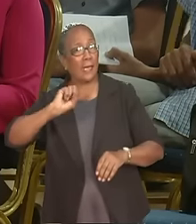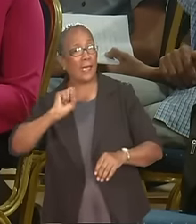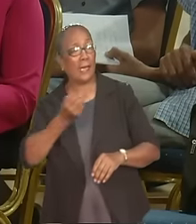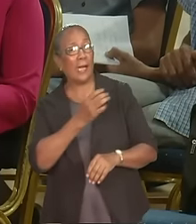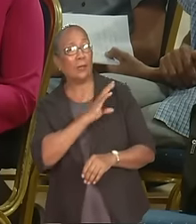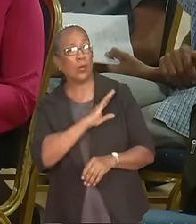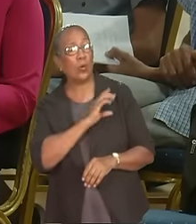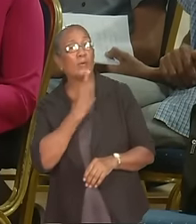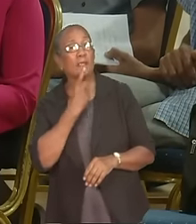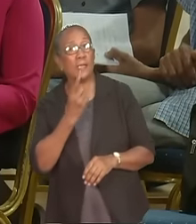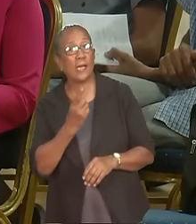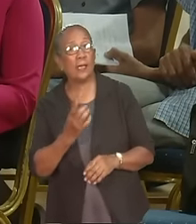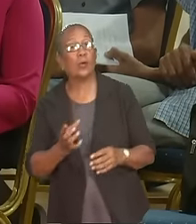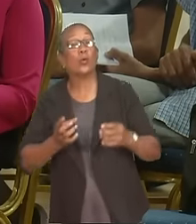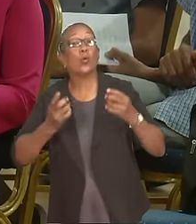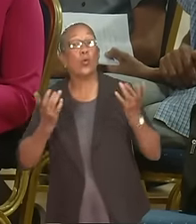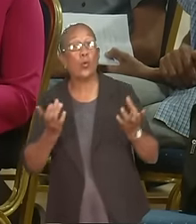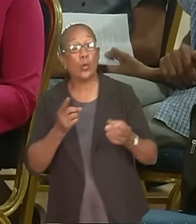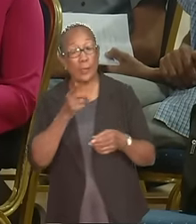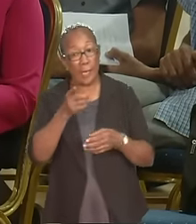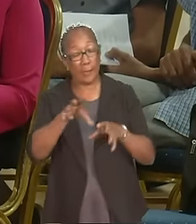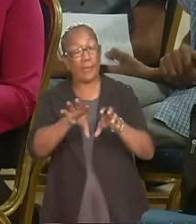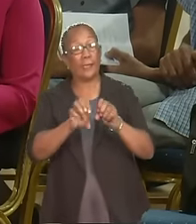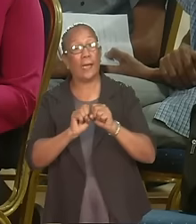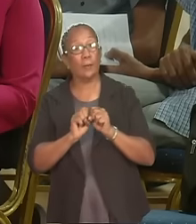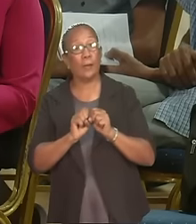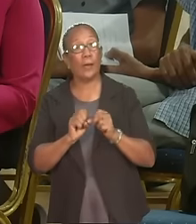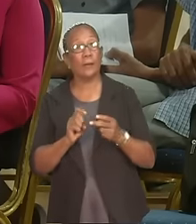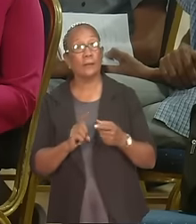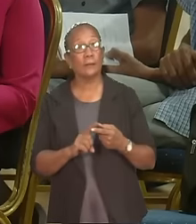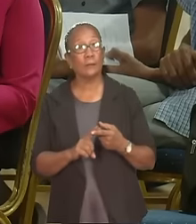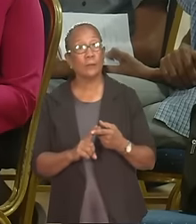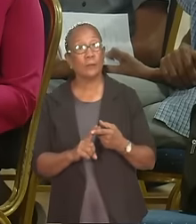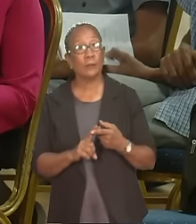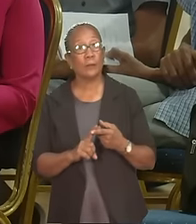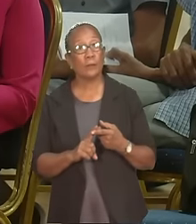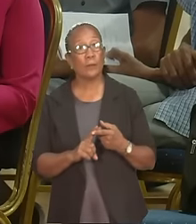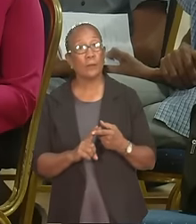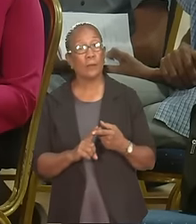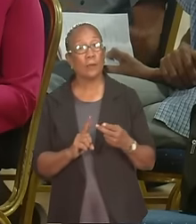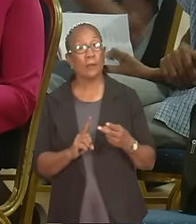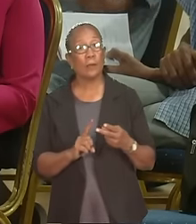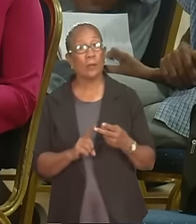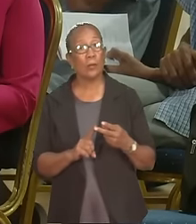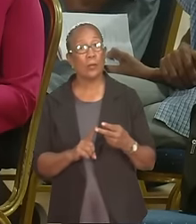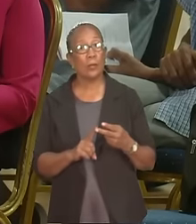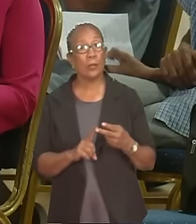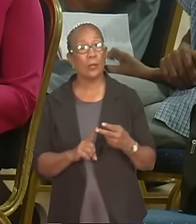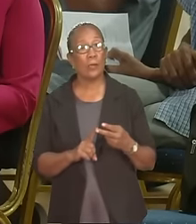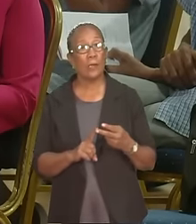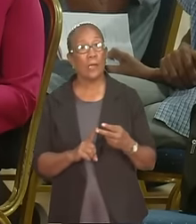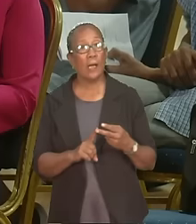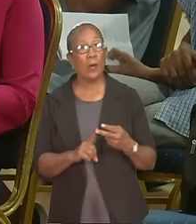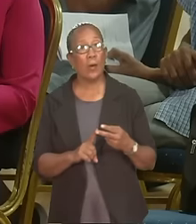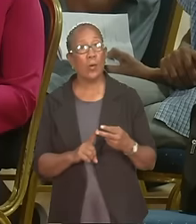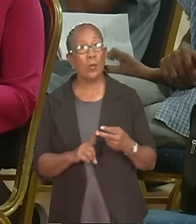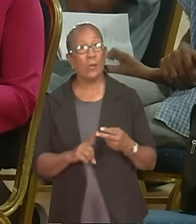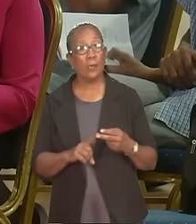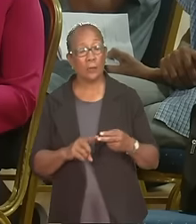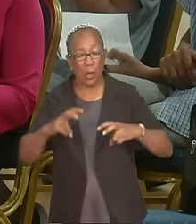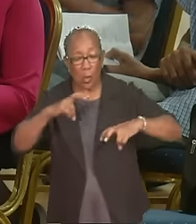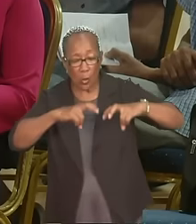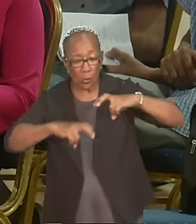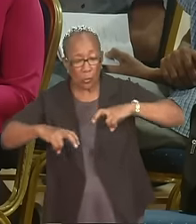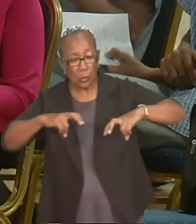concreet aangeven hoe u dat gaat aanpakken? En ik meen ook te begrijpen dat er ook een kladonderzoek was ingesteld. Kunt u